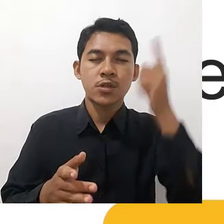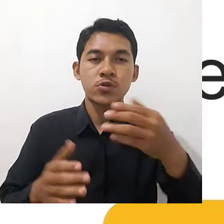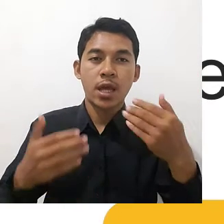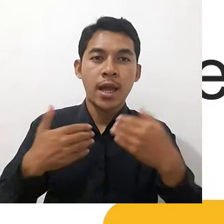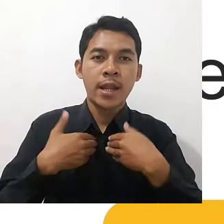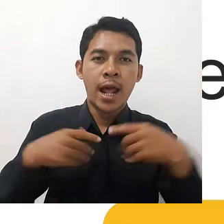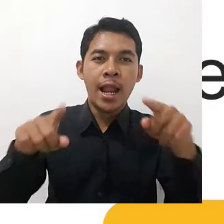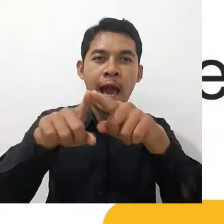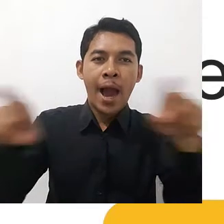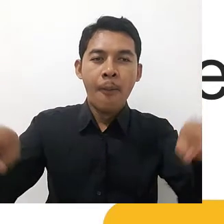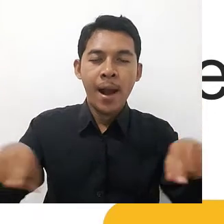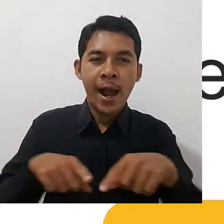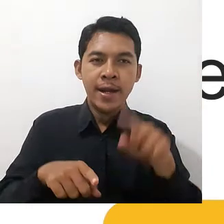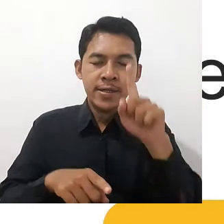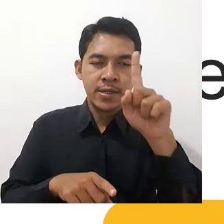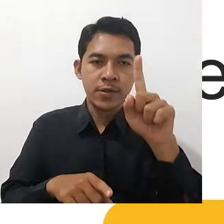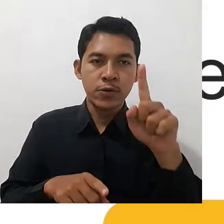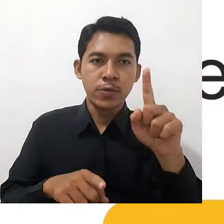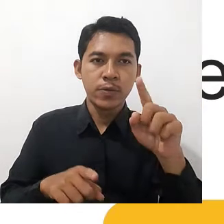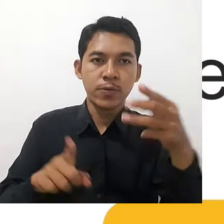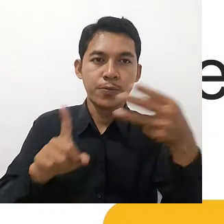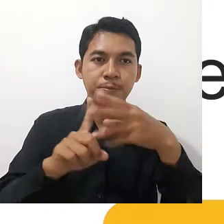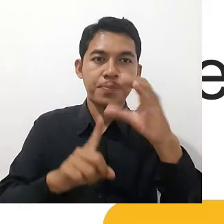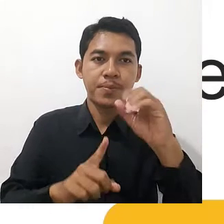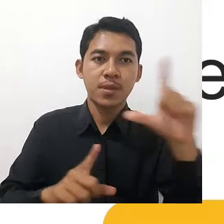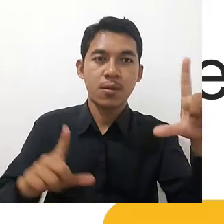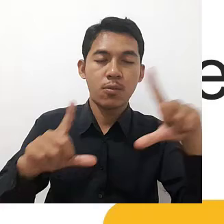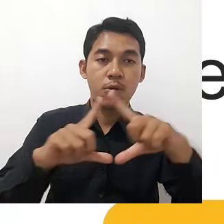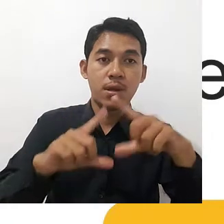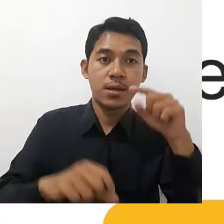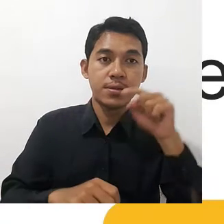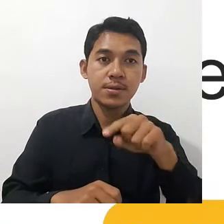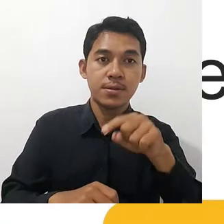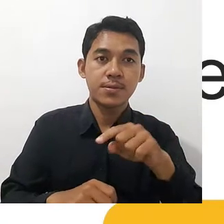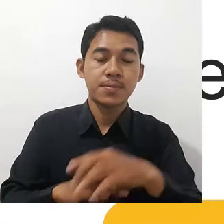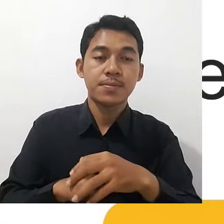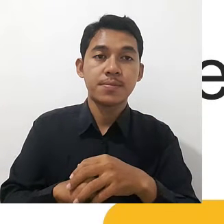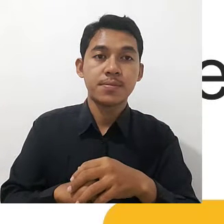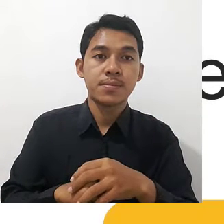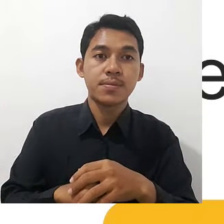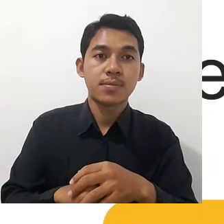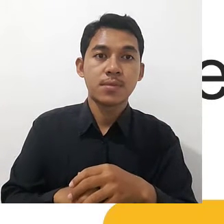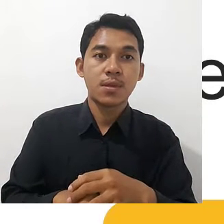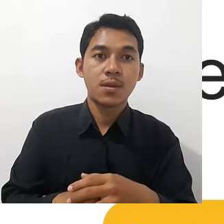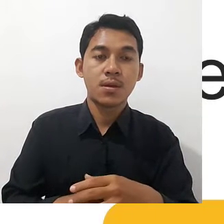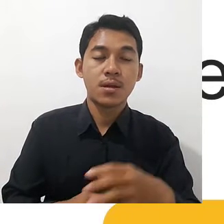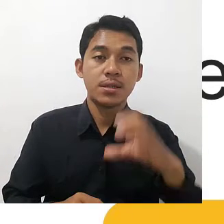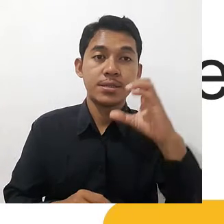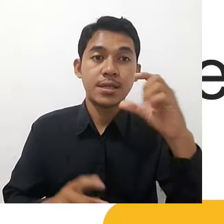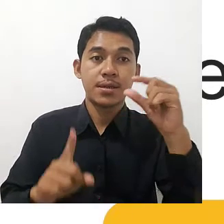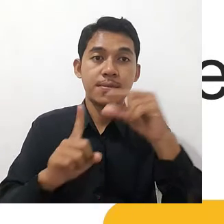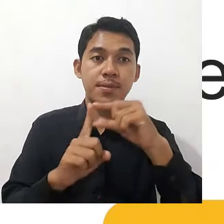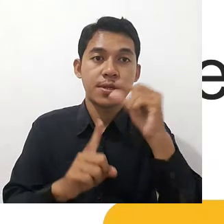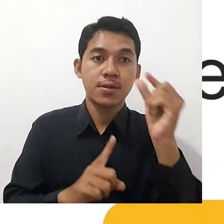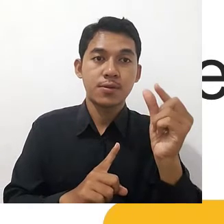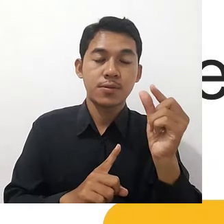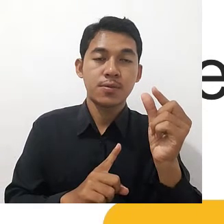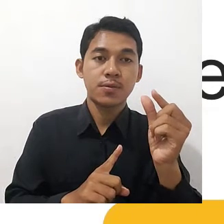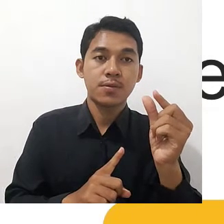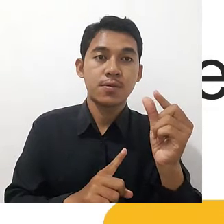lapangan bola, akhirnya kita hanya perlu sebuah desktop dengan ukuran ya katakanlah sama penempatan buat CPU hanya butuh